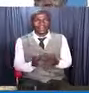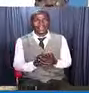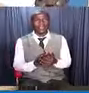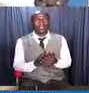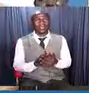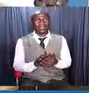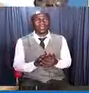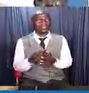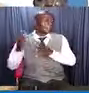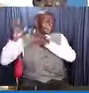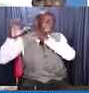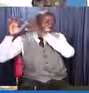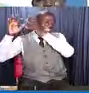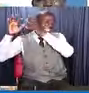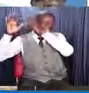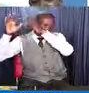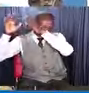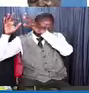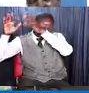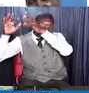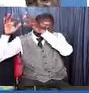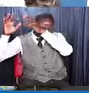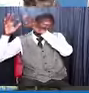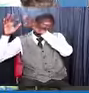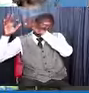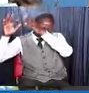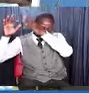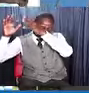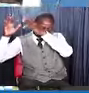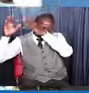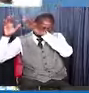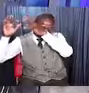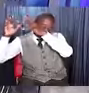Hallelujah. Hallelujah. Even though you don't clap, I will